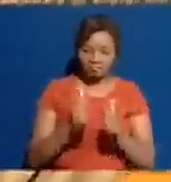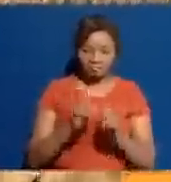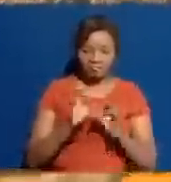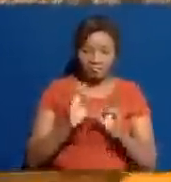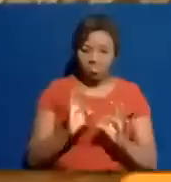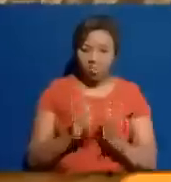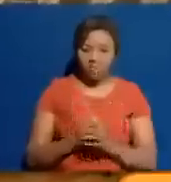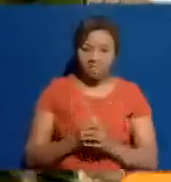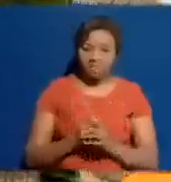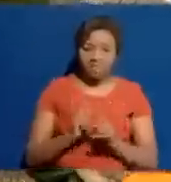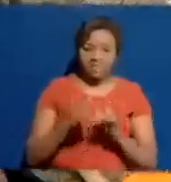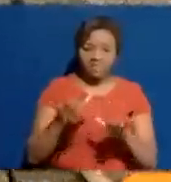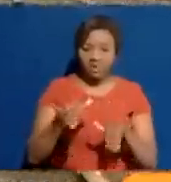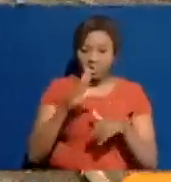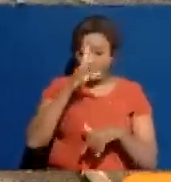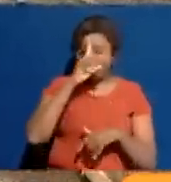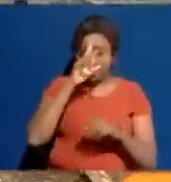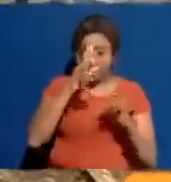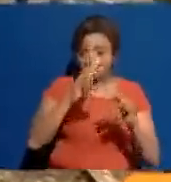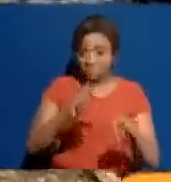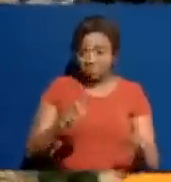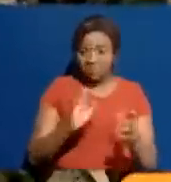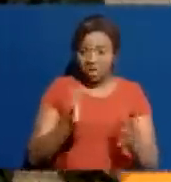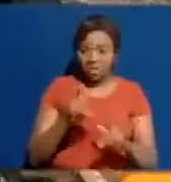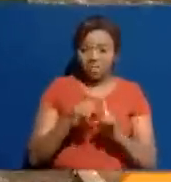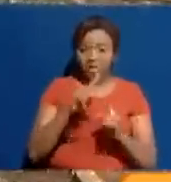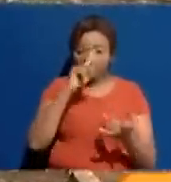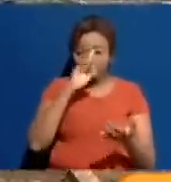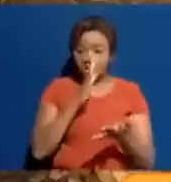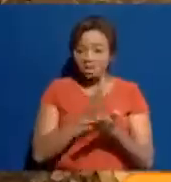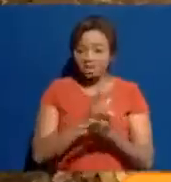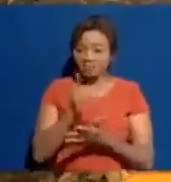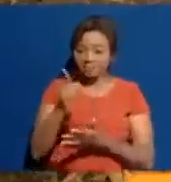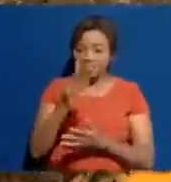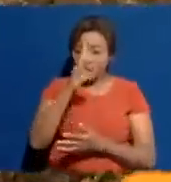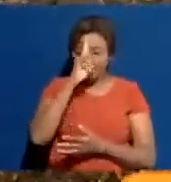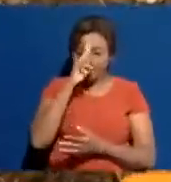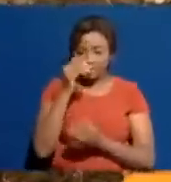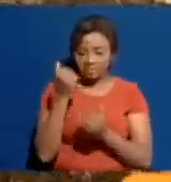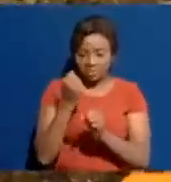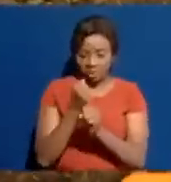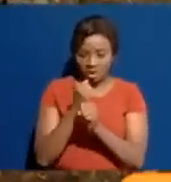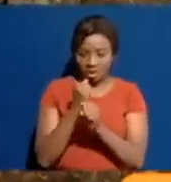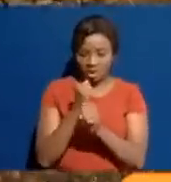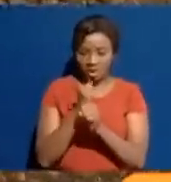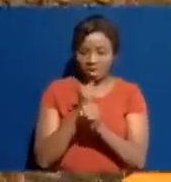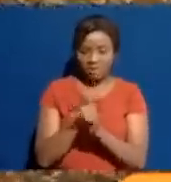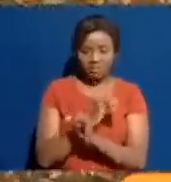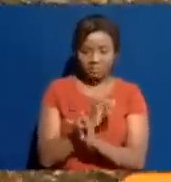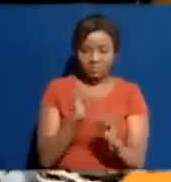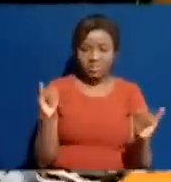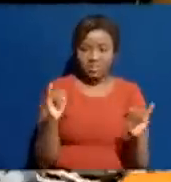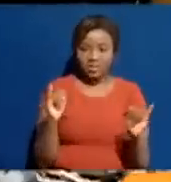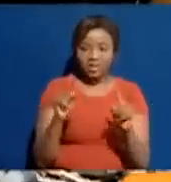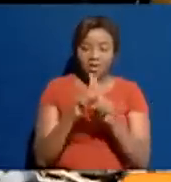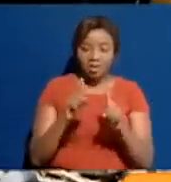uchunguzi kutekelezwa na idara ya polisi. Wanasubiri wakiwa na imani kuwa polisi watatekeleza majukumu yao. Inspekta Jenerali wa